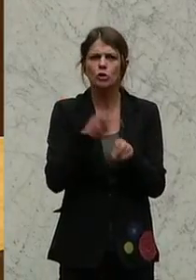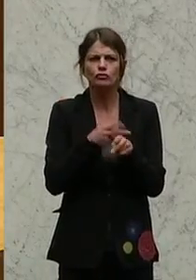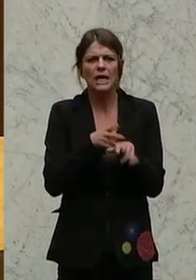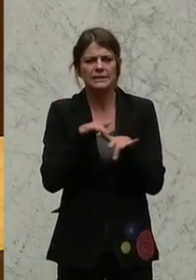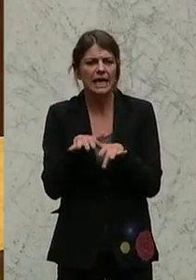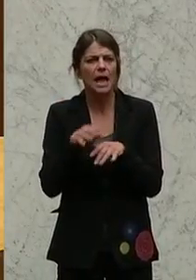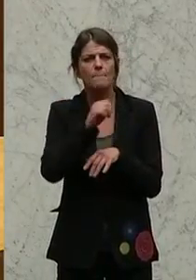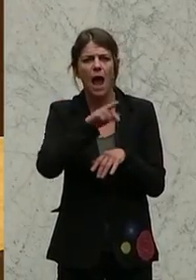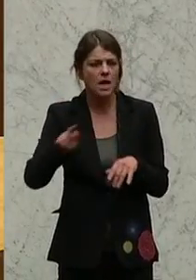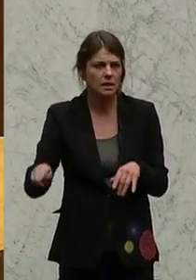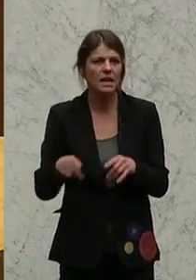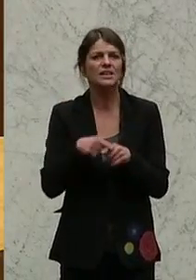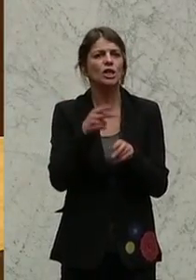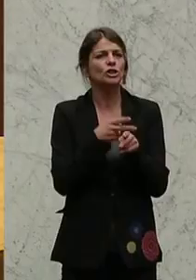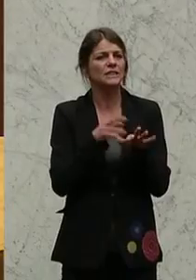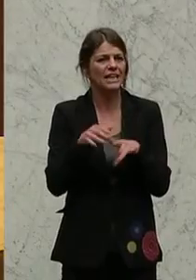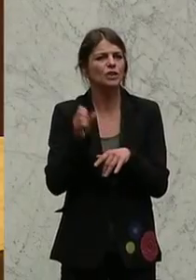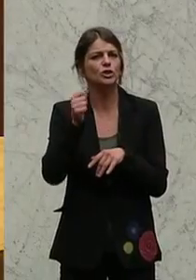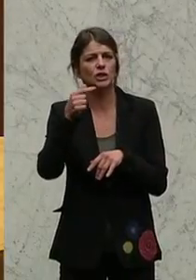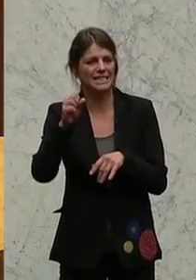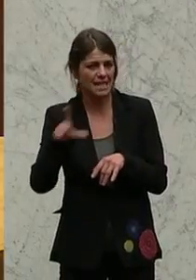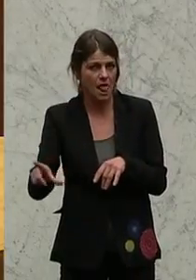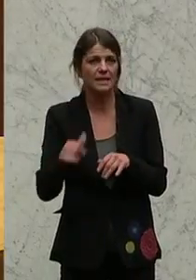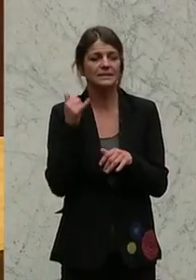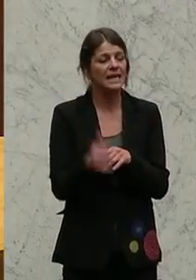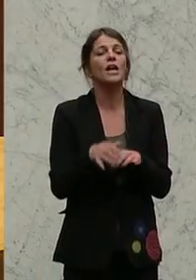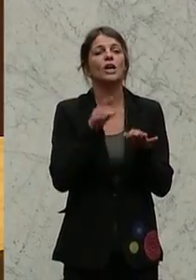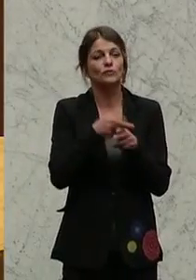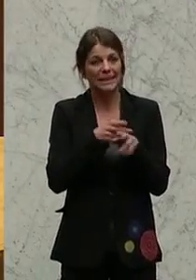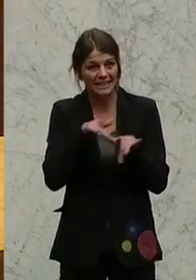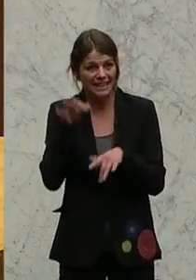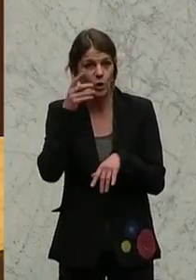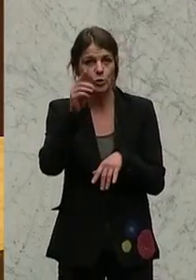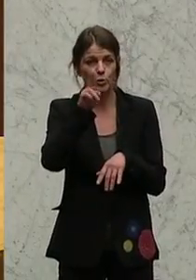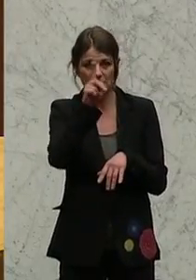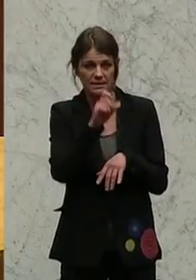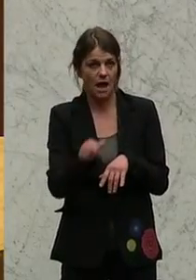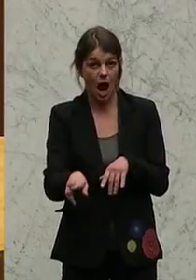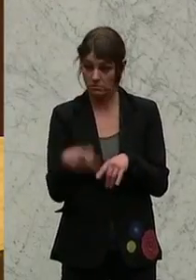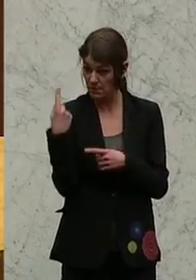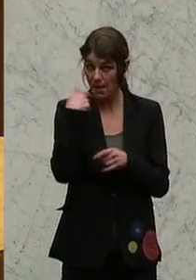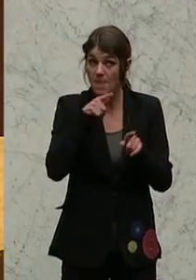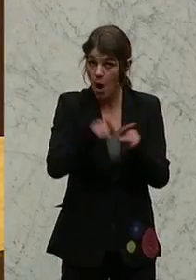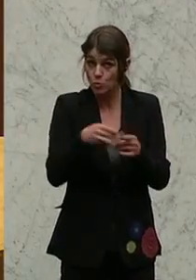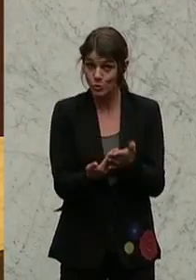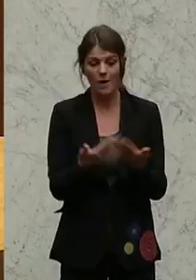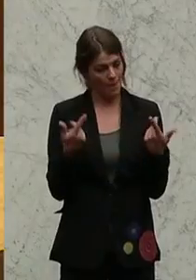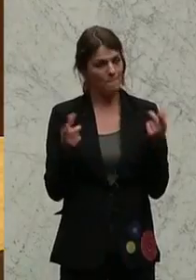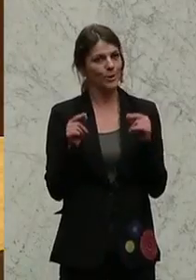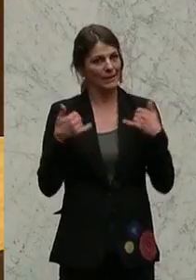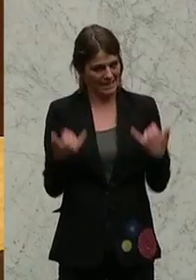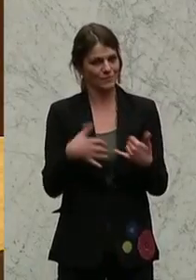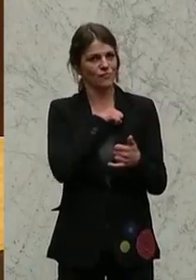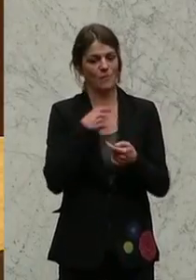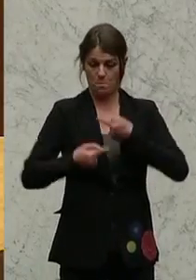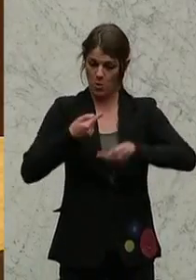Mara, Staatssekretärin Stessel, heute Staatssekretärin Dutzter, was auch dazu geführt hat, dass eben ein Prozess zur Erarbeitung